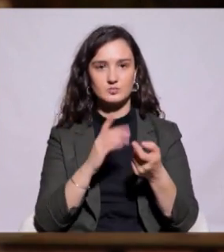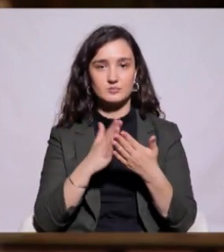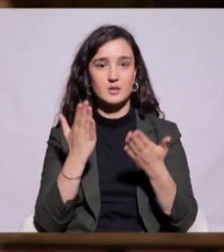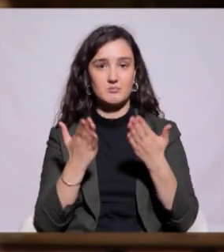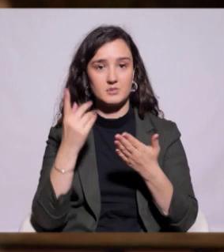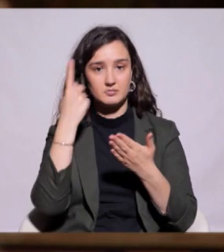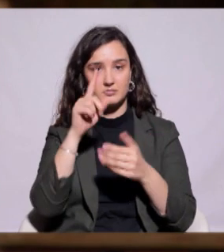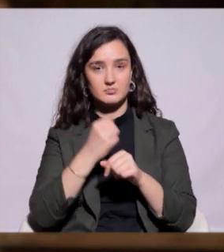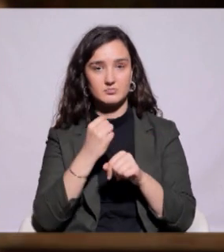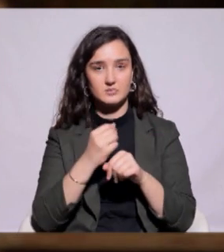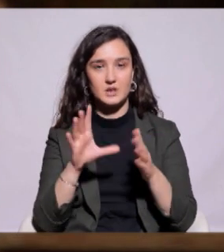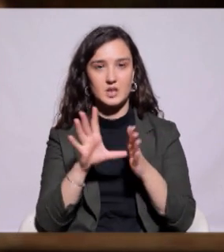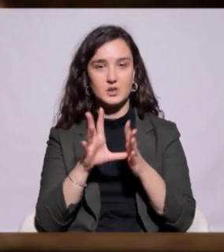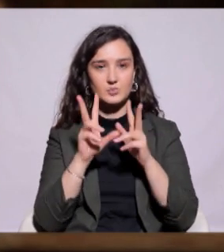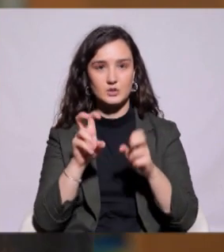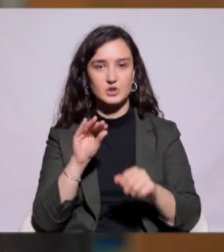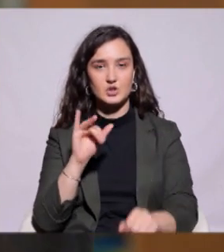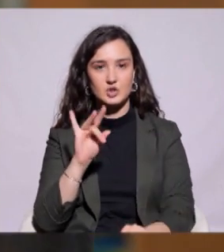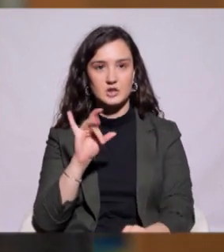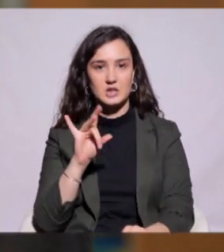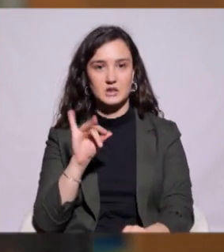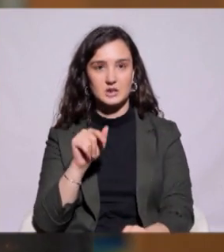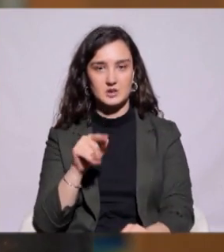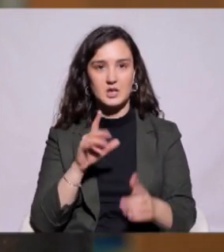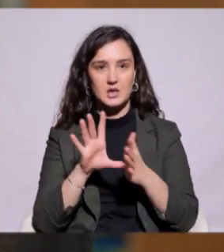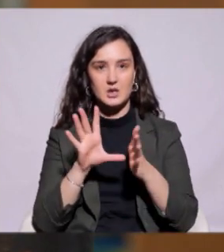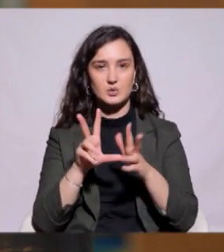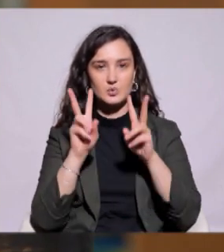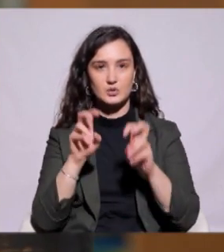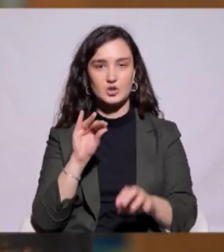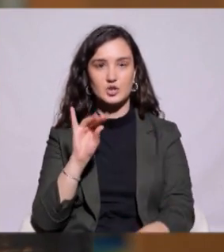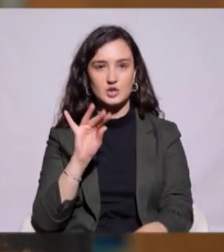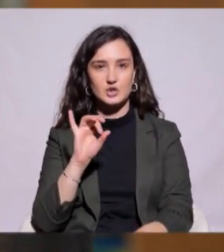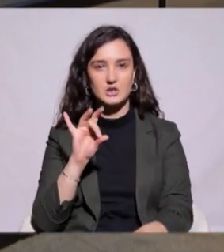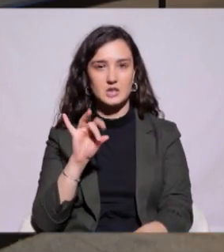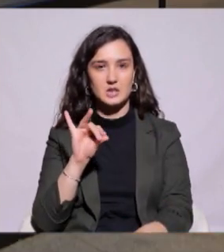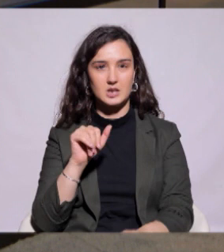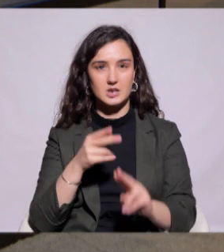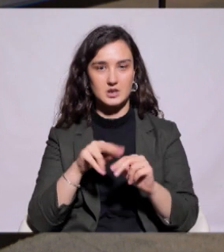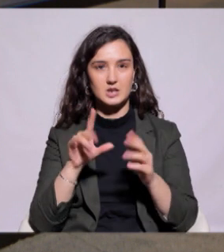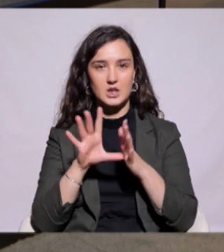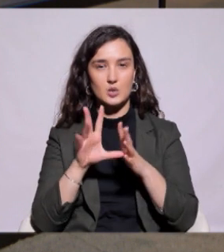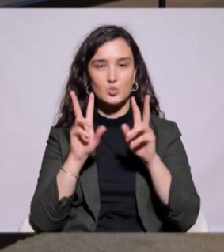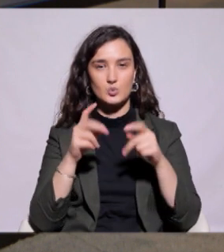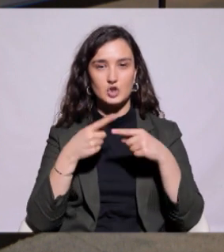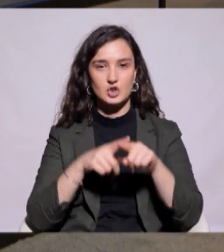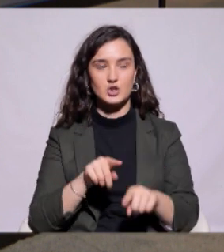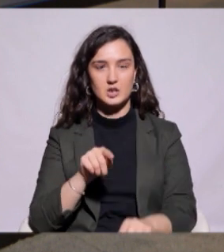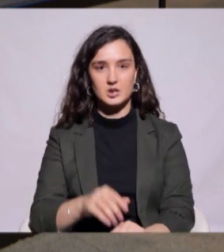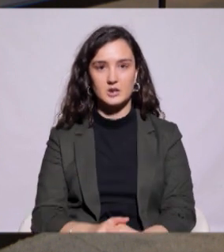probably designed by an electrical engineer. Electrical engineering, ელექტრონული